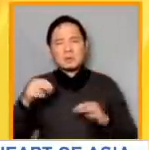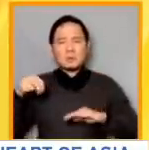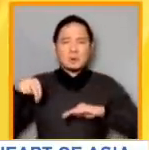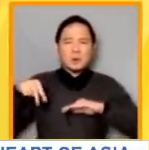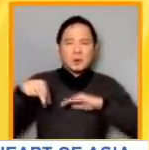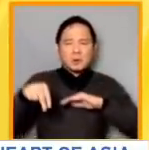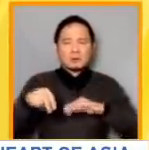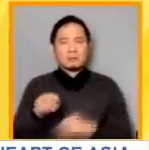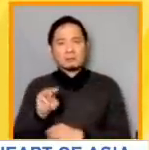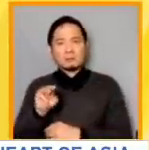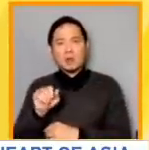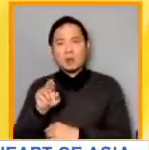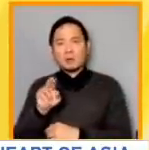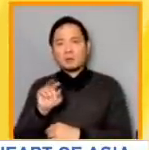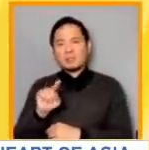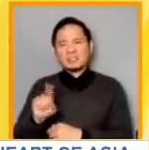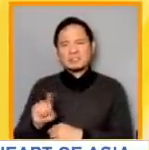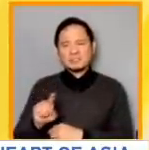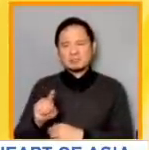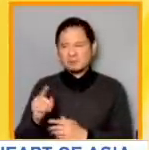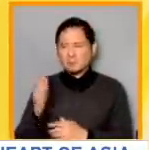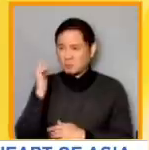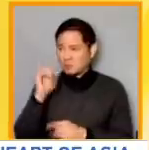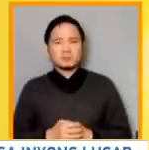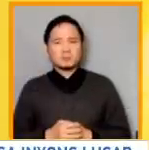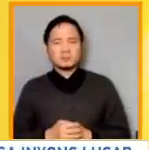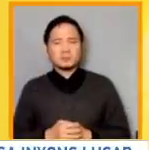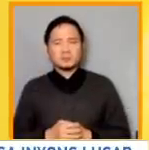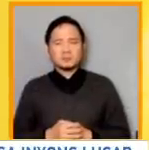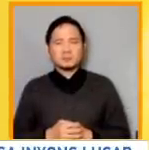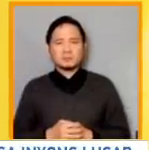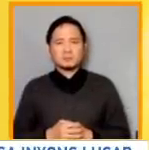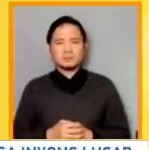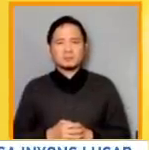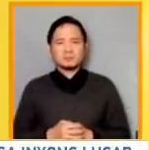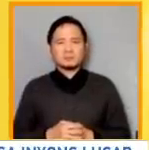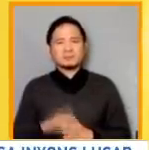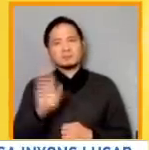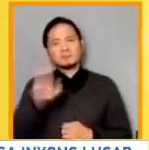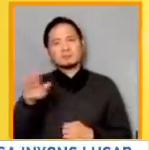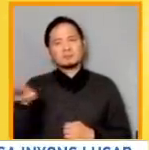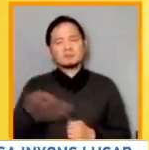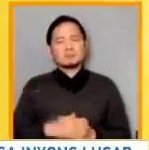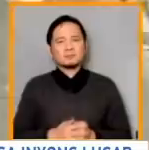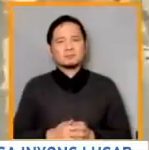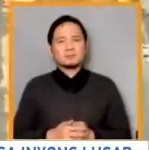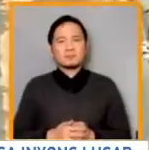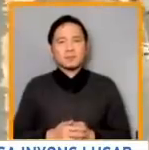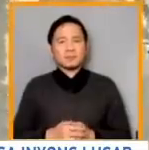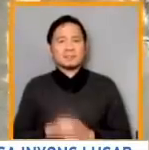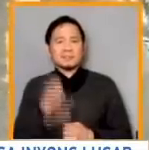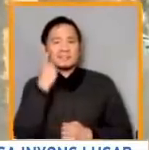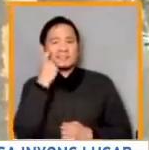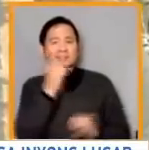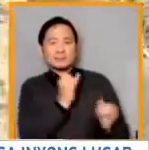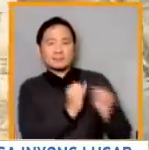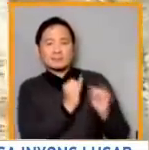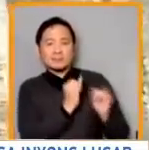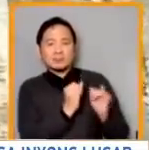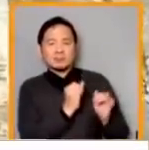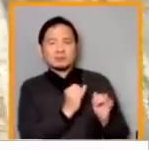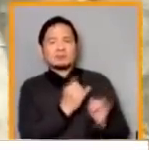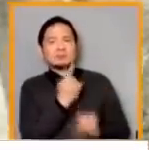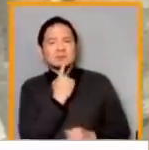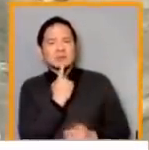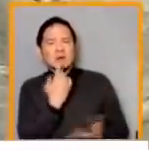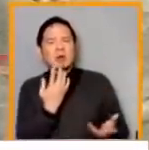nga ba ganun ang sitwasyon dyan at kumusta ang dali ng trapiko sa mga oras sa ito? Ang sinasabi ng mga nakakausap natin, kakaunti raw yung